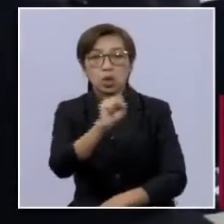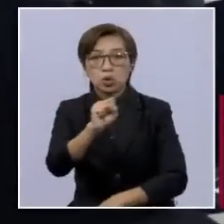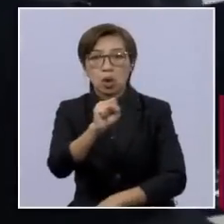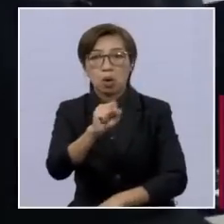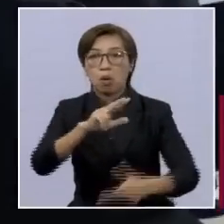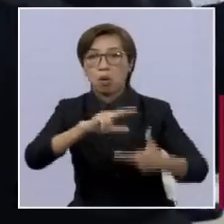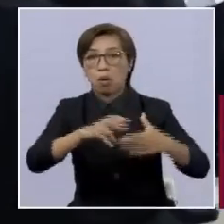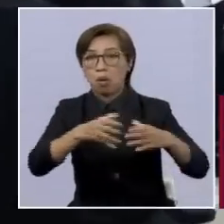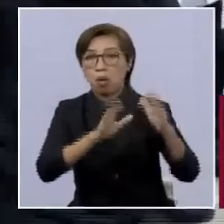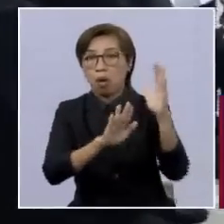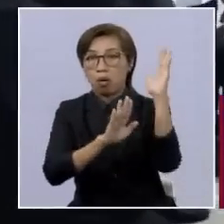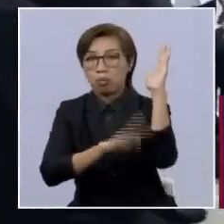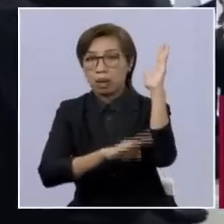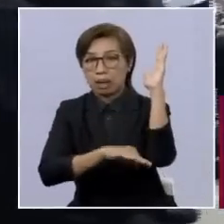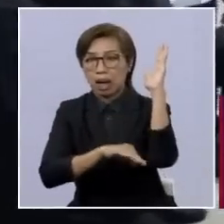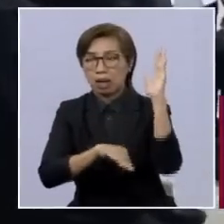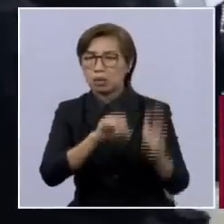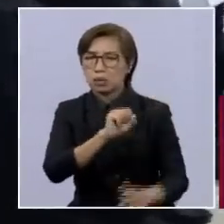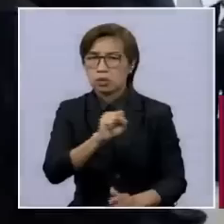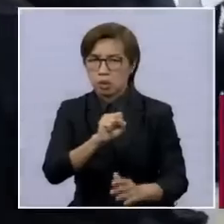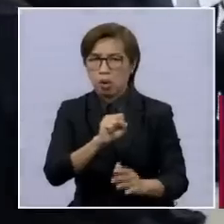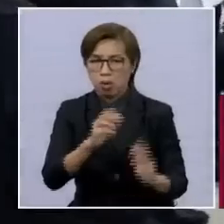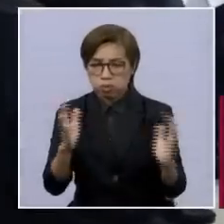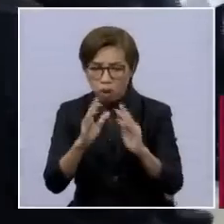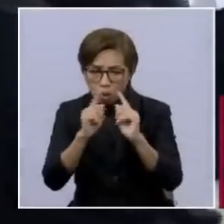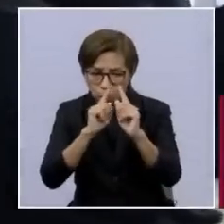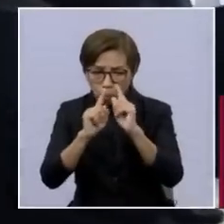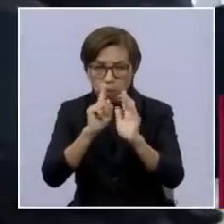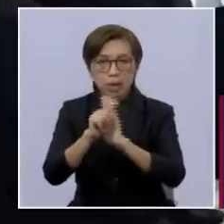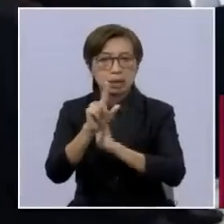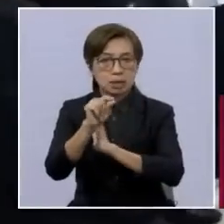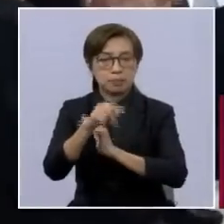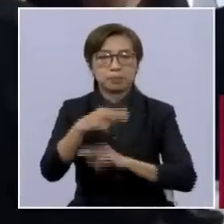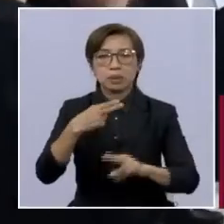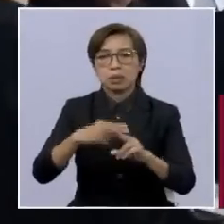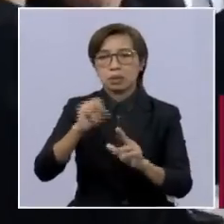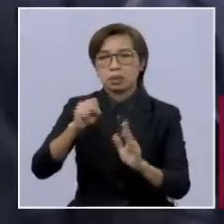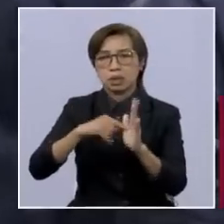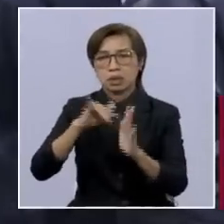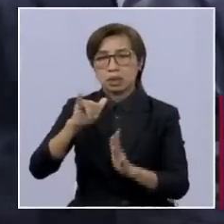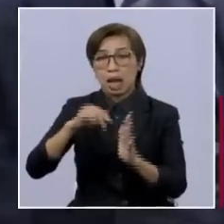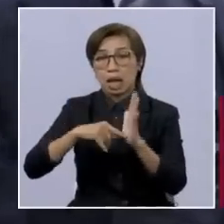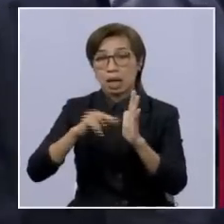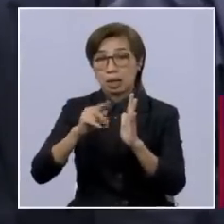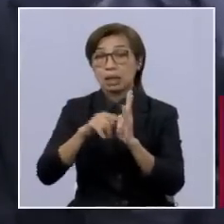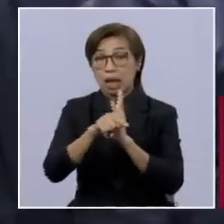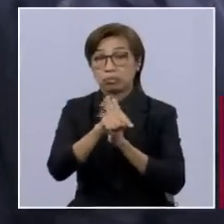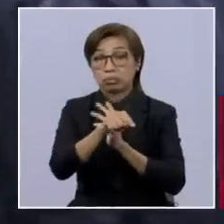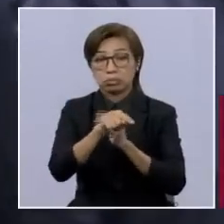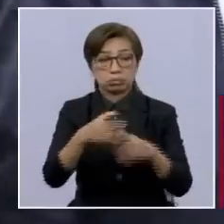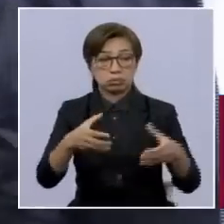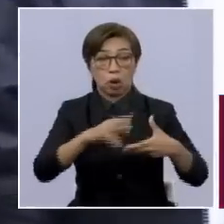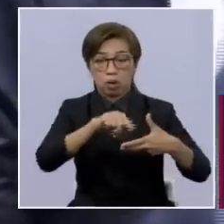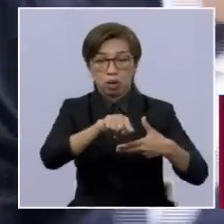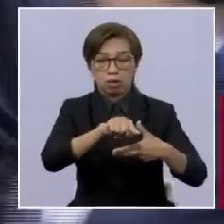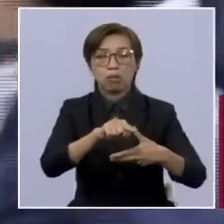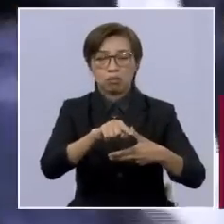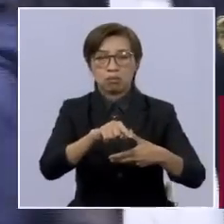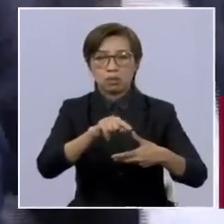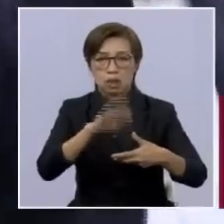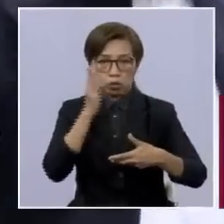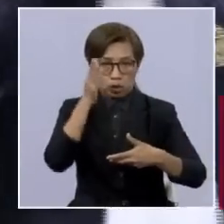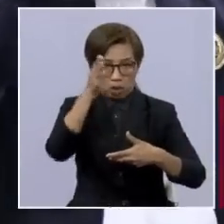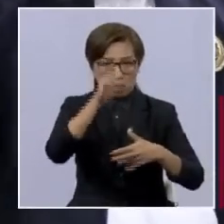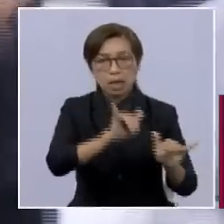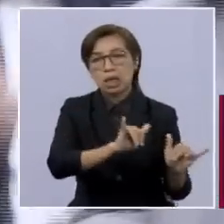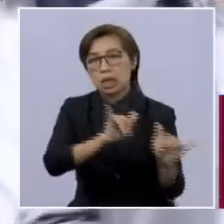ประชารัฐภาคใต้ประมาณสัก20นาทีมีคุณสายันยุติธรรมนะครับที่เตรียมจะย้ายมารวมไทยสร้างชาติรวมไปถึง3ส.ส.